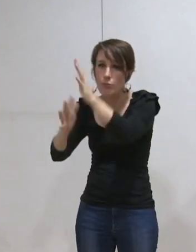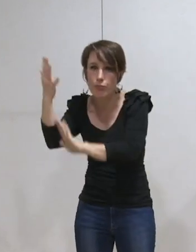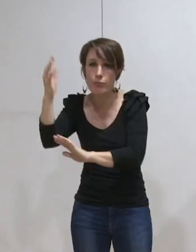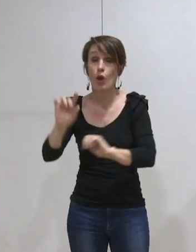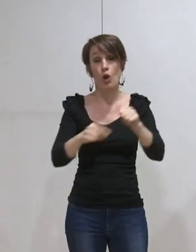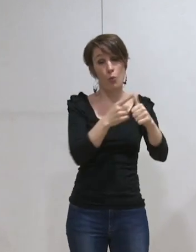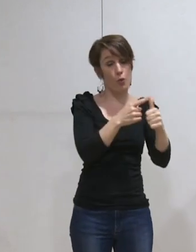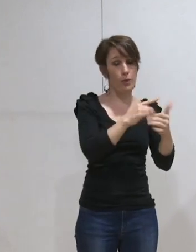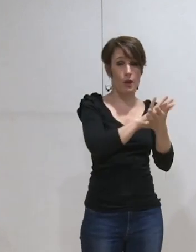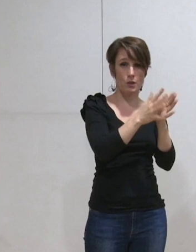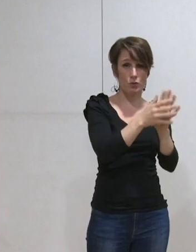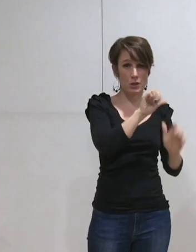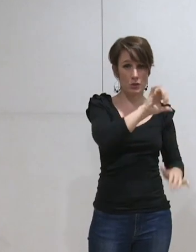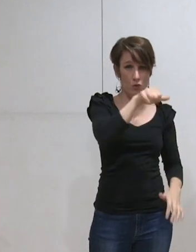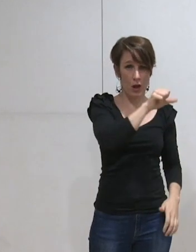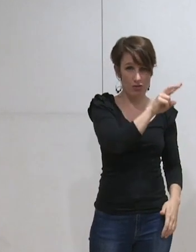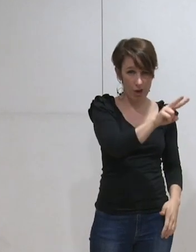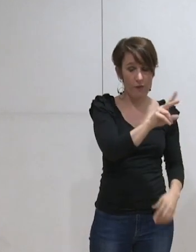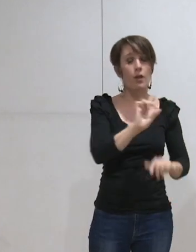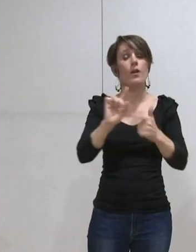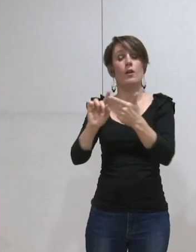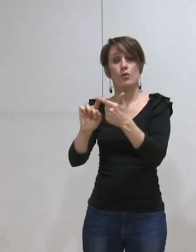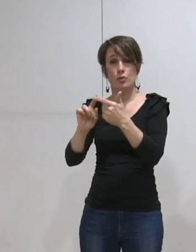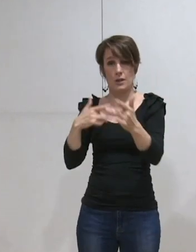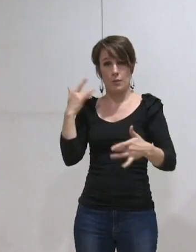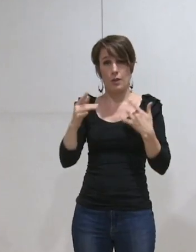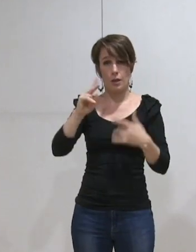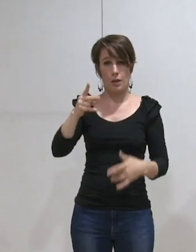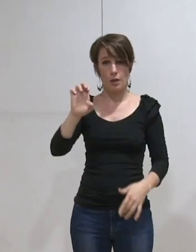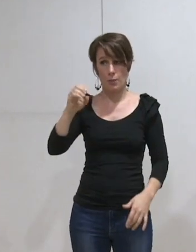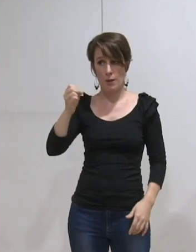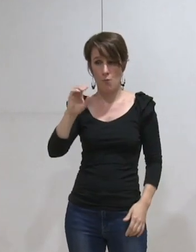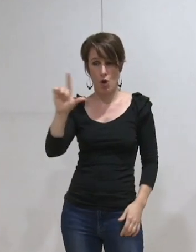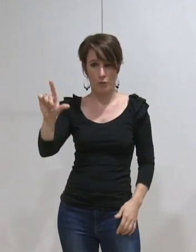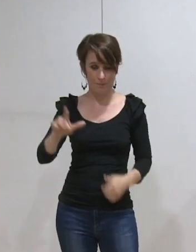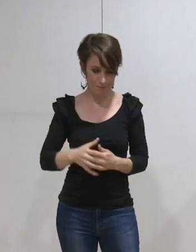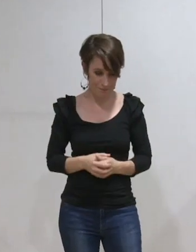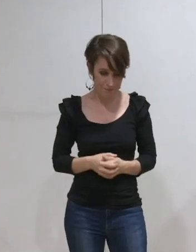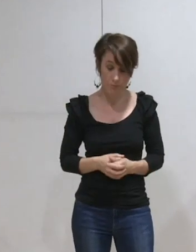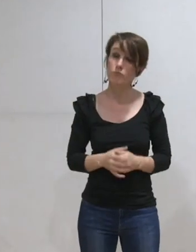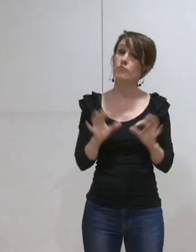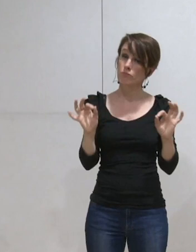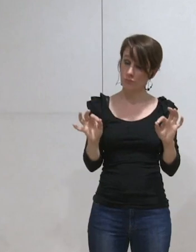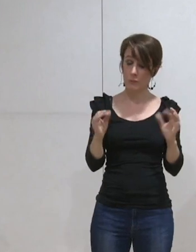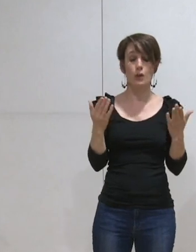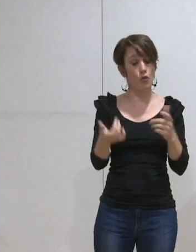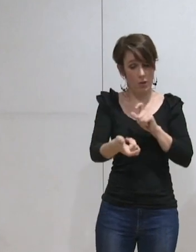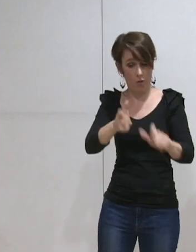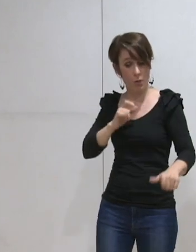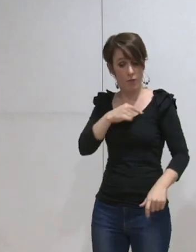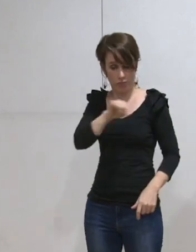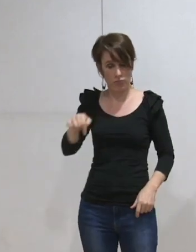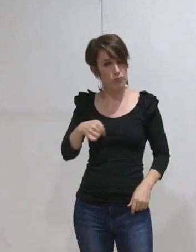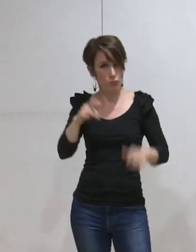du du théâtre Prémol je tiens d'ailleurs à notre tour au nom de mon groupe à